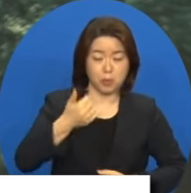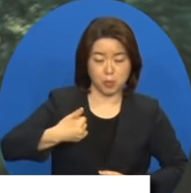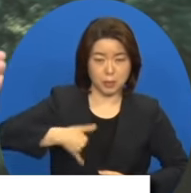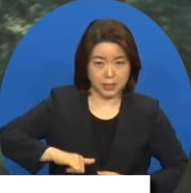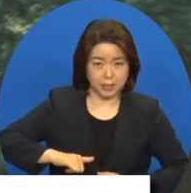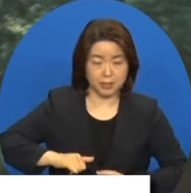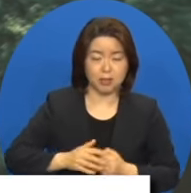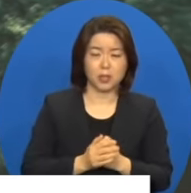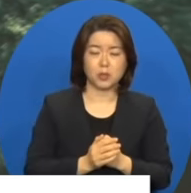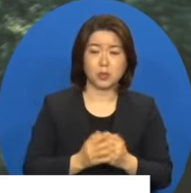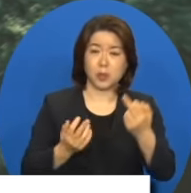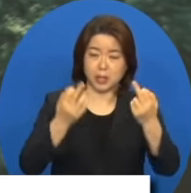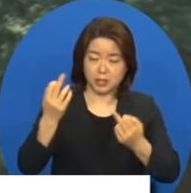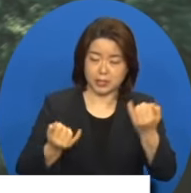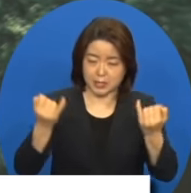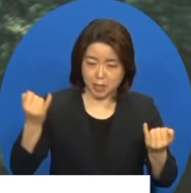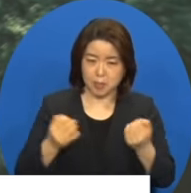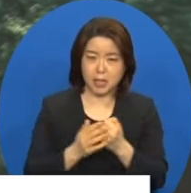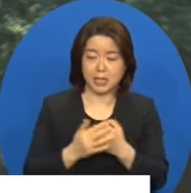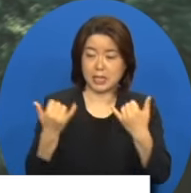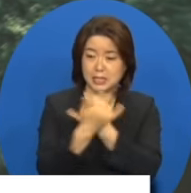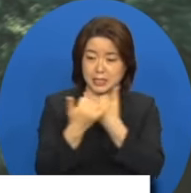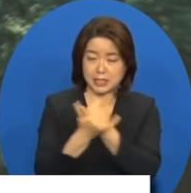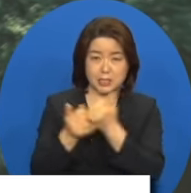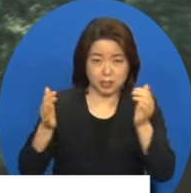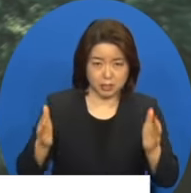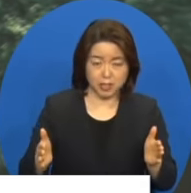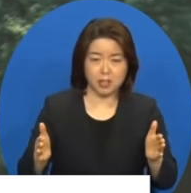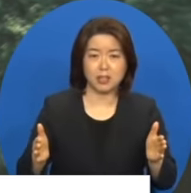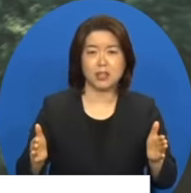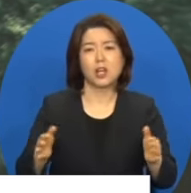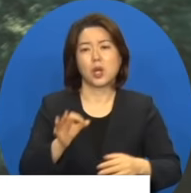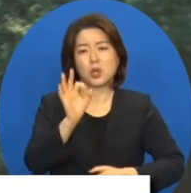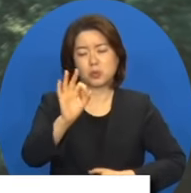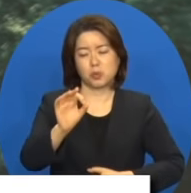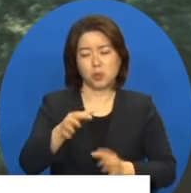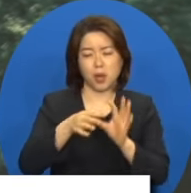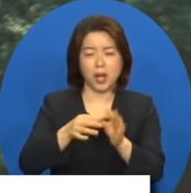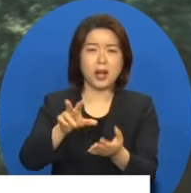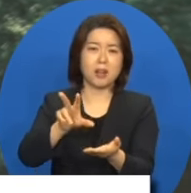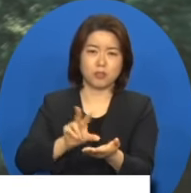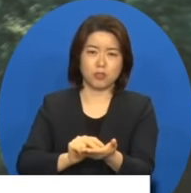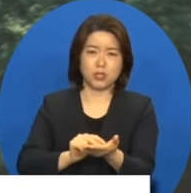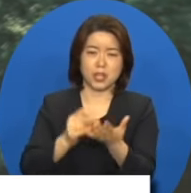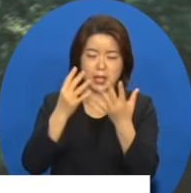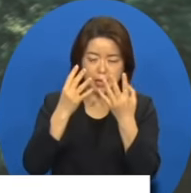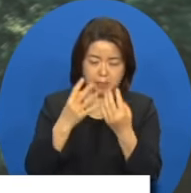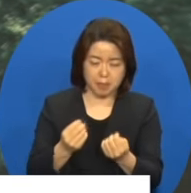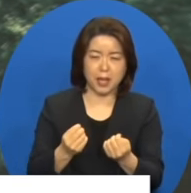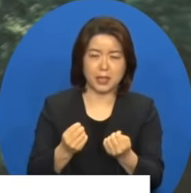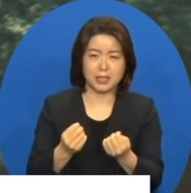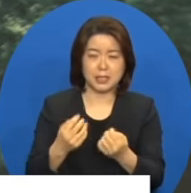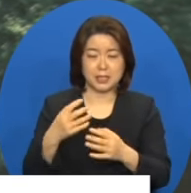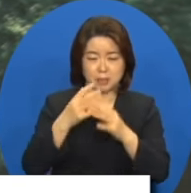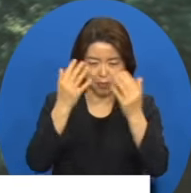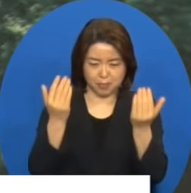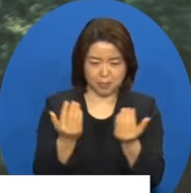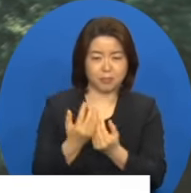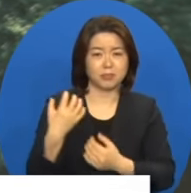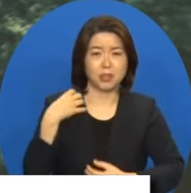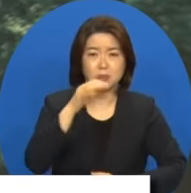사이도, 친척들 사이도 돈과 관련된 어려움이 가정 문제에 상당한 몫을